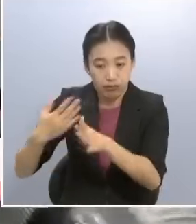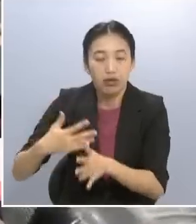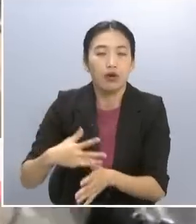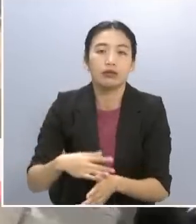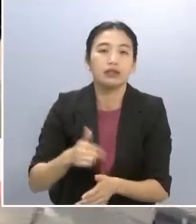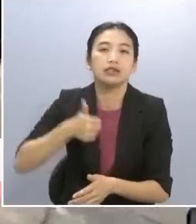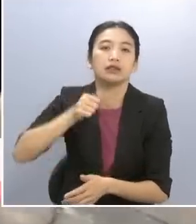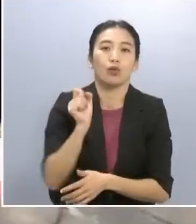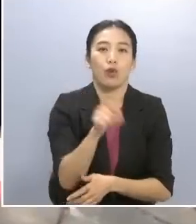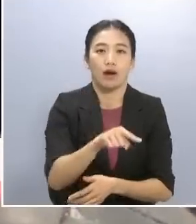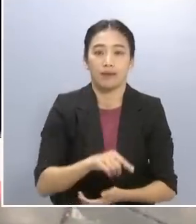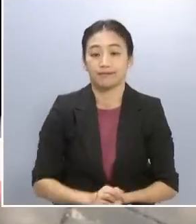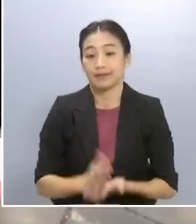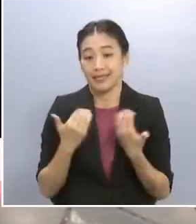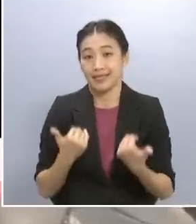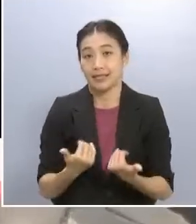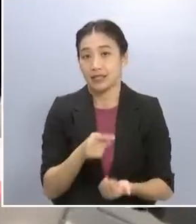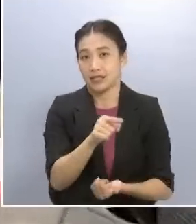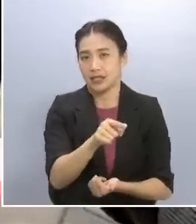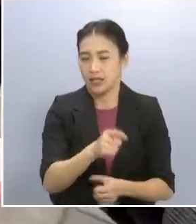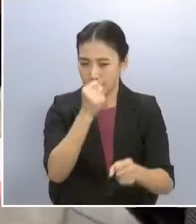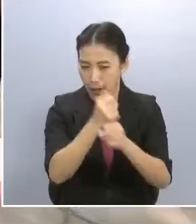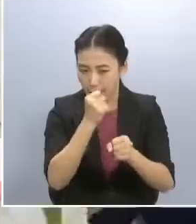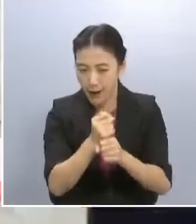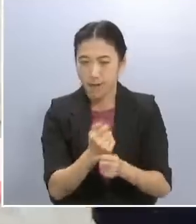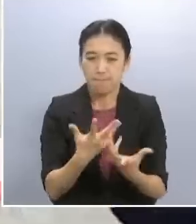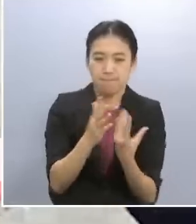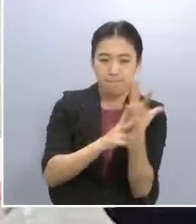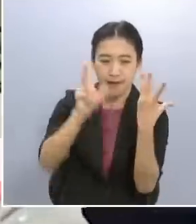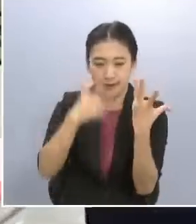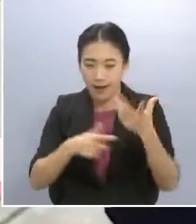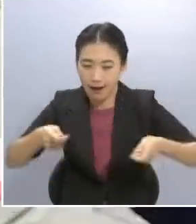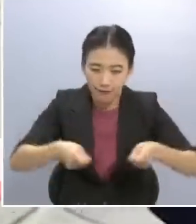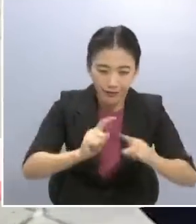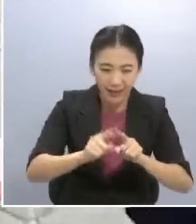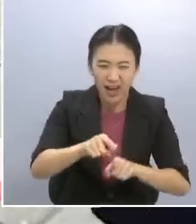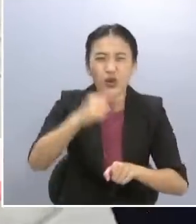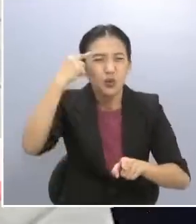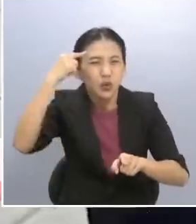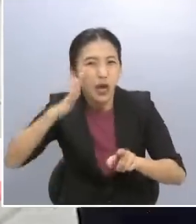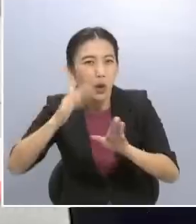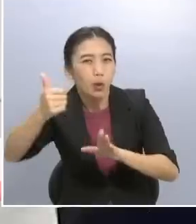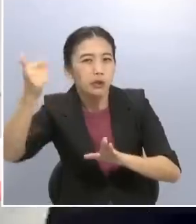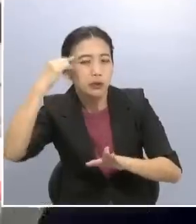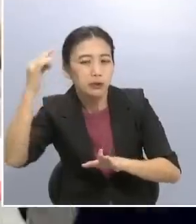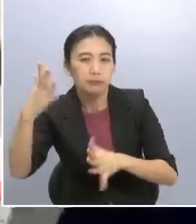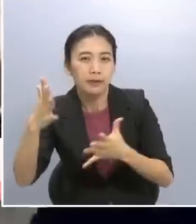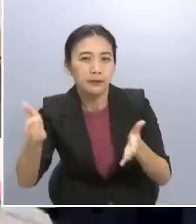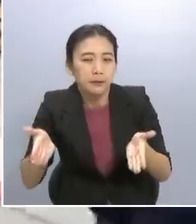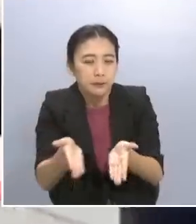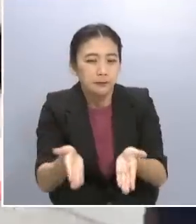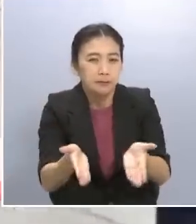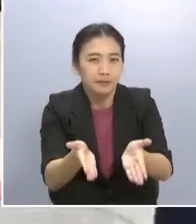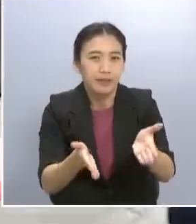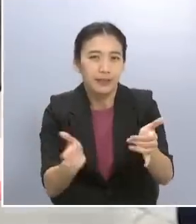ไหวดังกล่าวรู้อยู่แล้วว่าใครอยู่เบื้องหลังแล้วก็บอกว่าเราจะไปชกกับเขาทำไมคนผ่านมาเราอย่าไปชกหนี